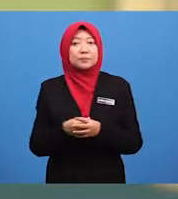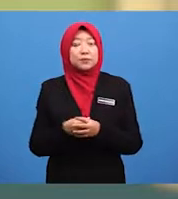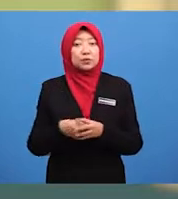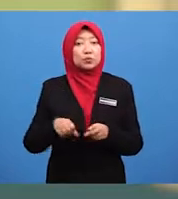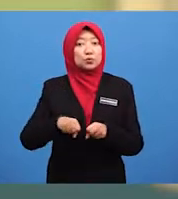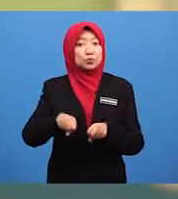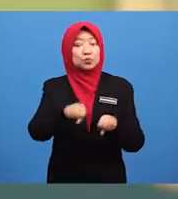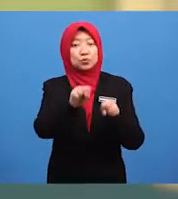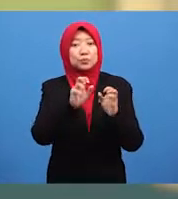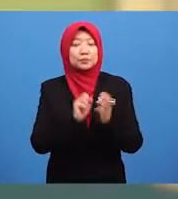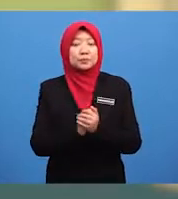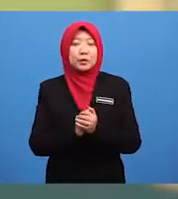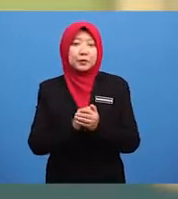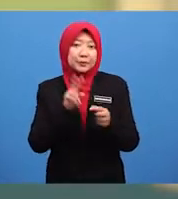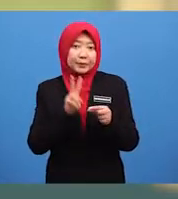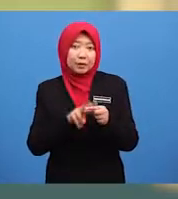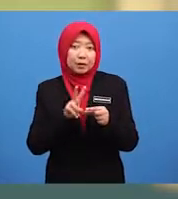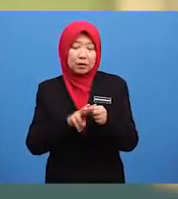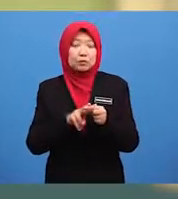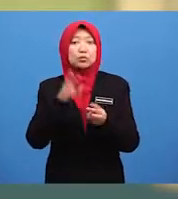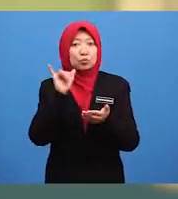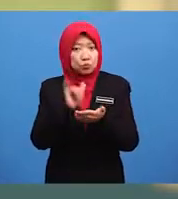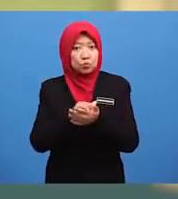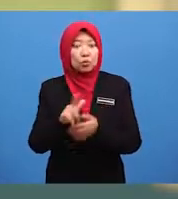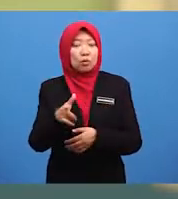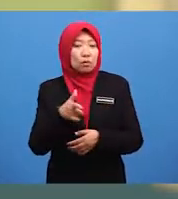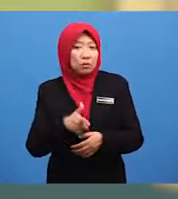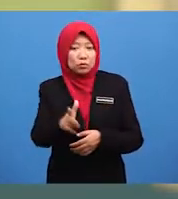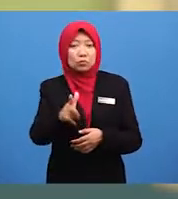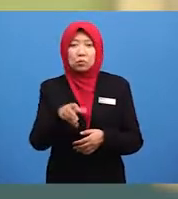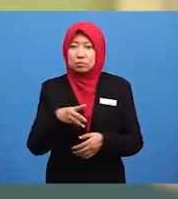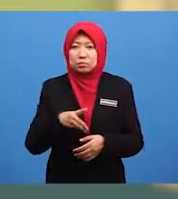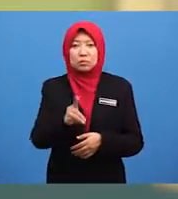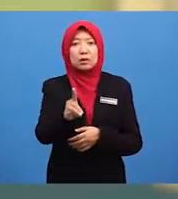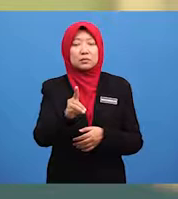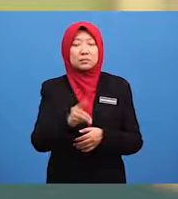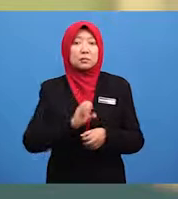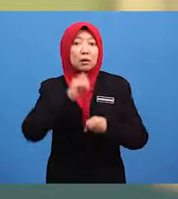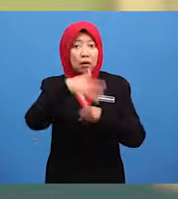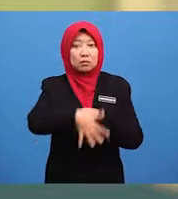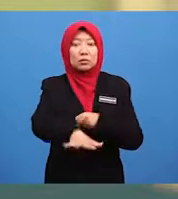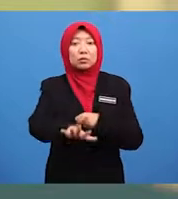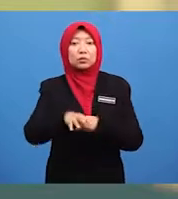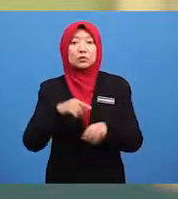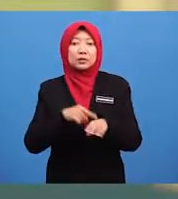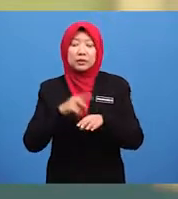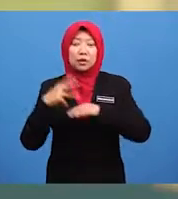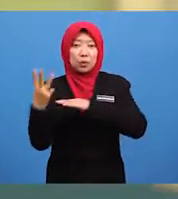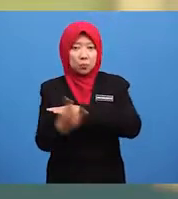Selangor. Begitulah tahap kelajuan dan kederasan air terjun di sesuatu